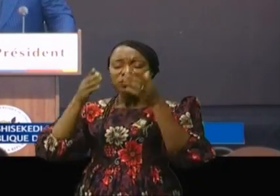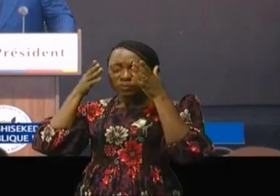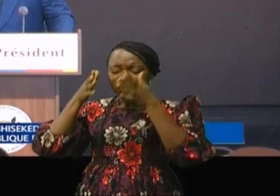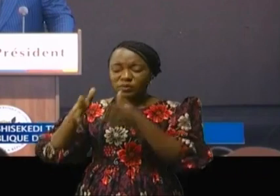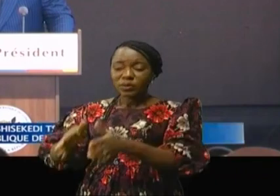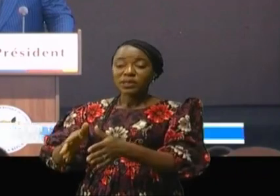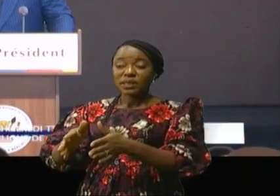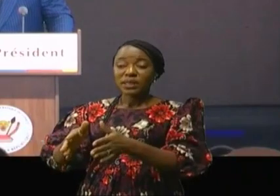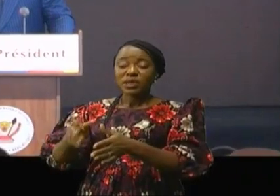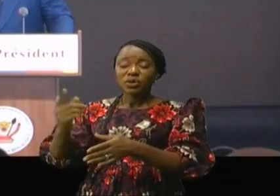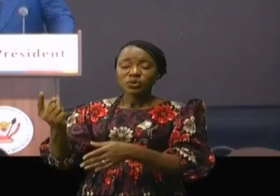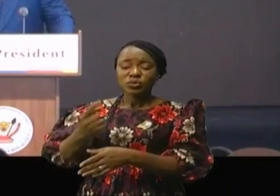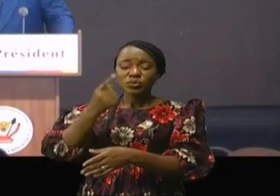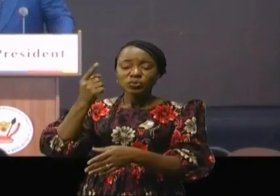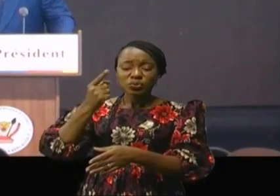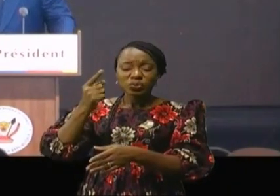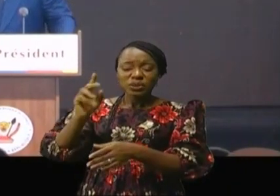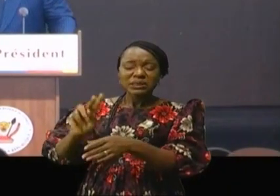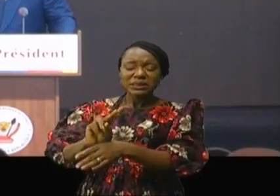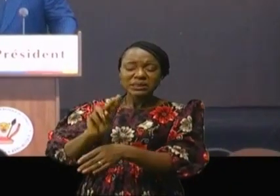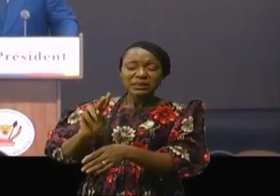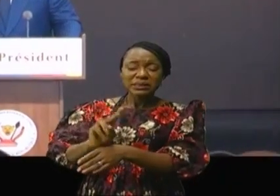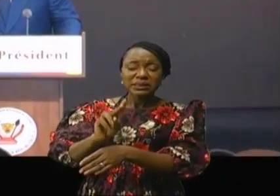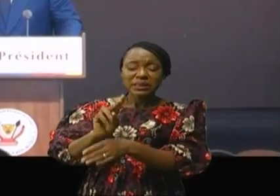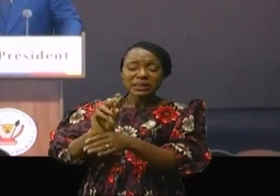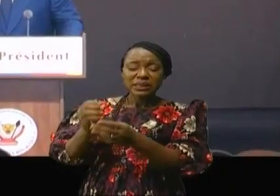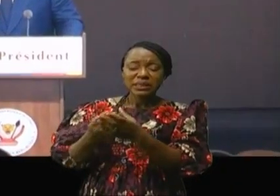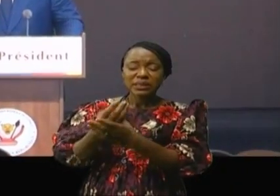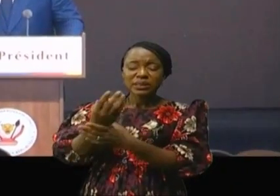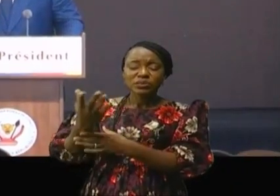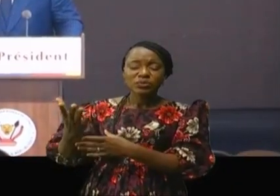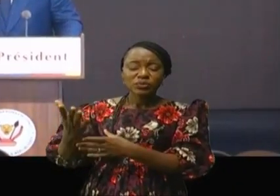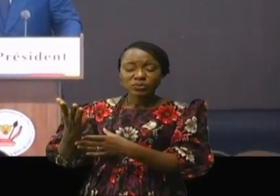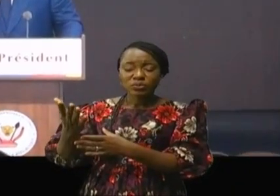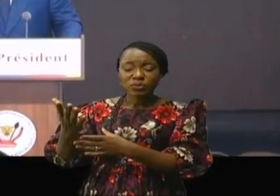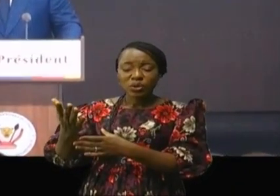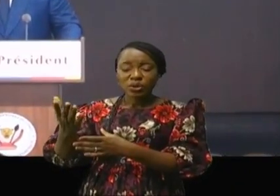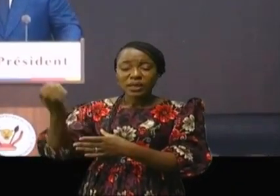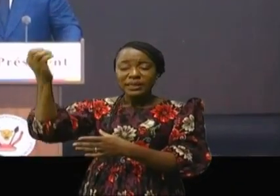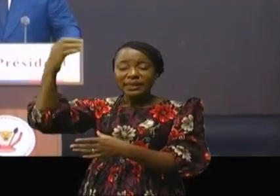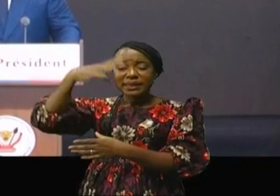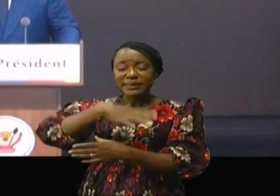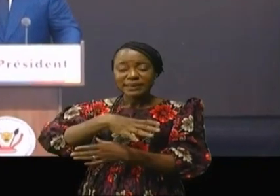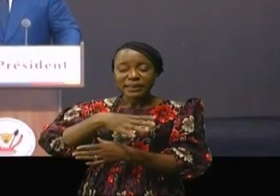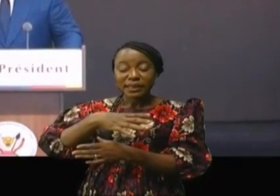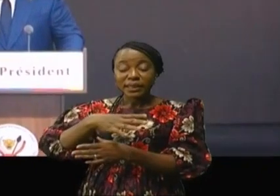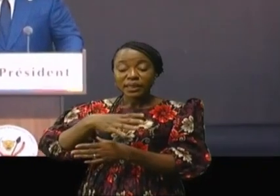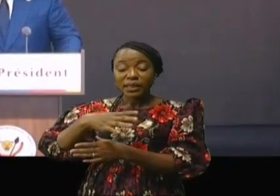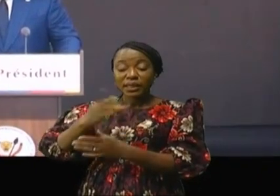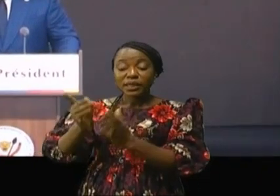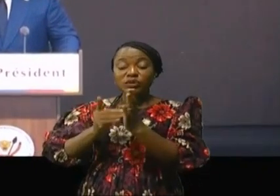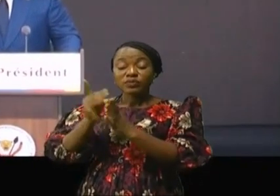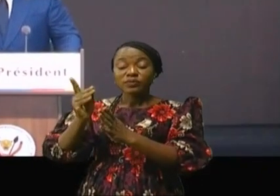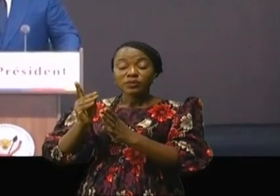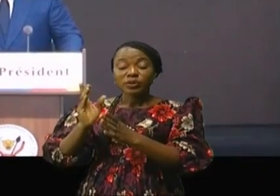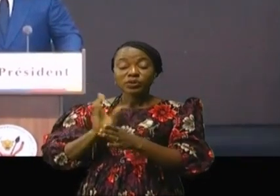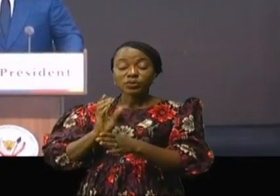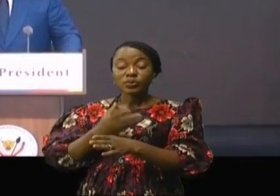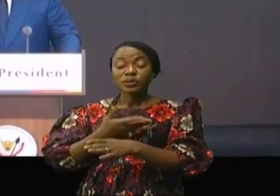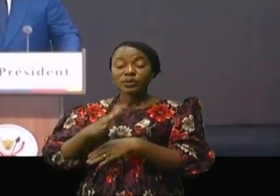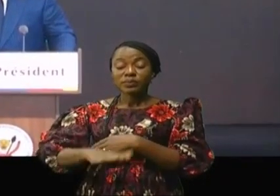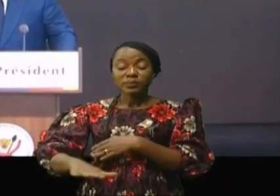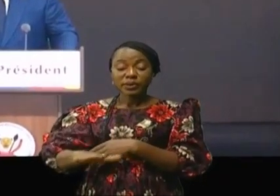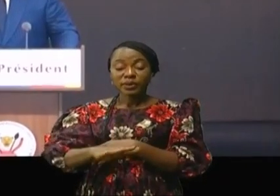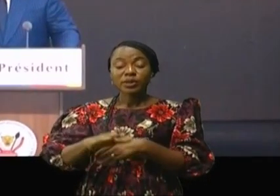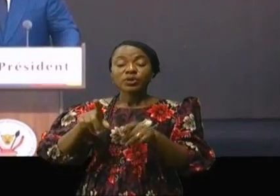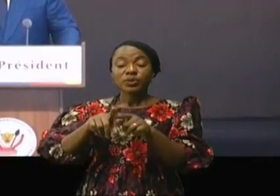célébrer indéfiniment le potentiel en ressources naturelles dont est doté notre pays. Il nous revient